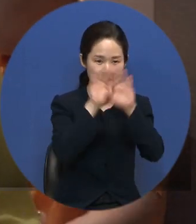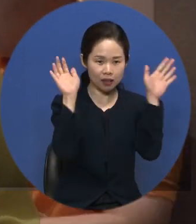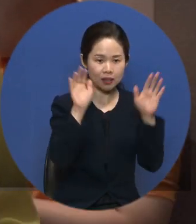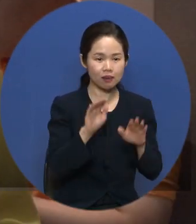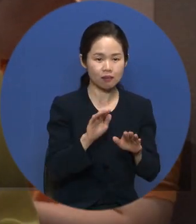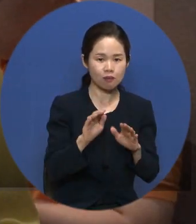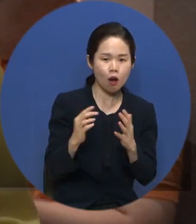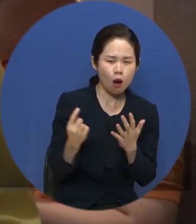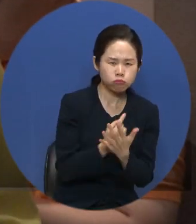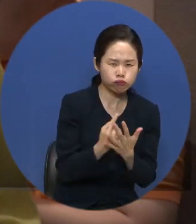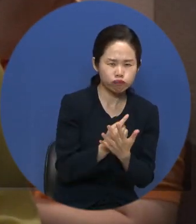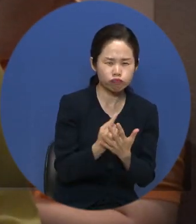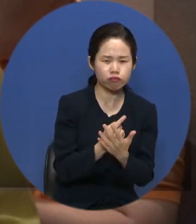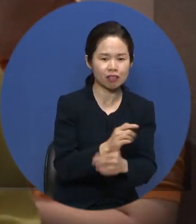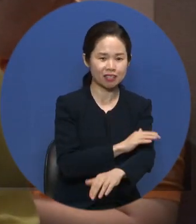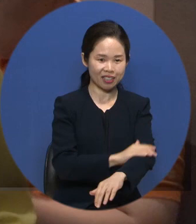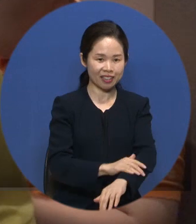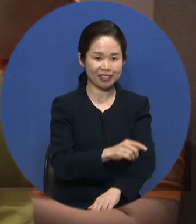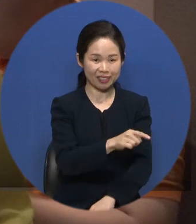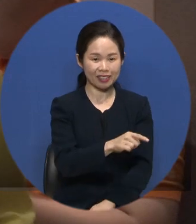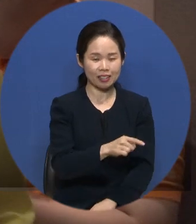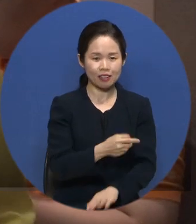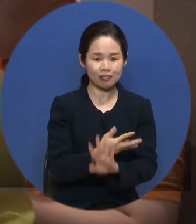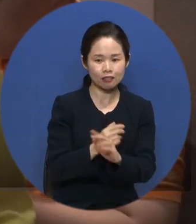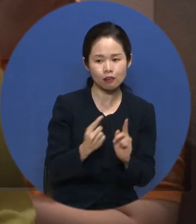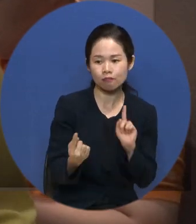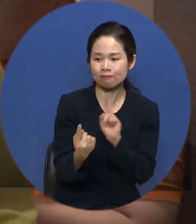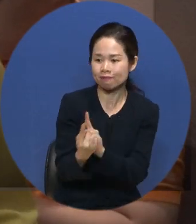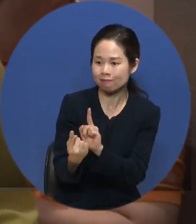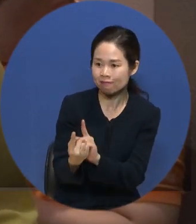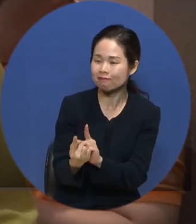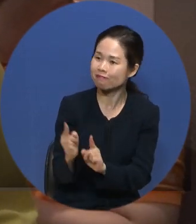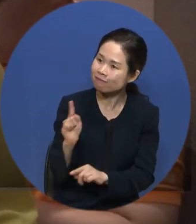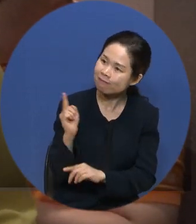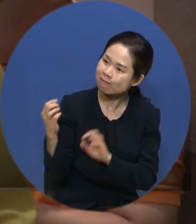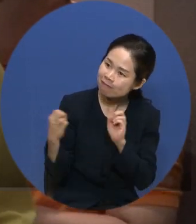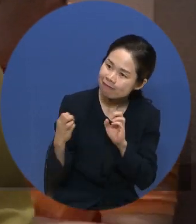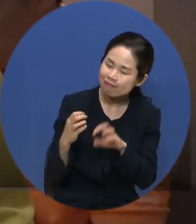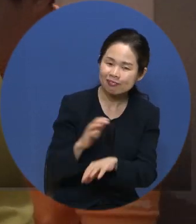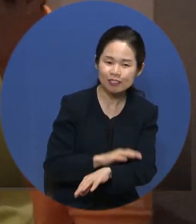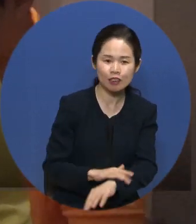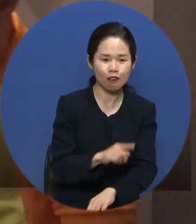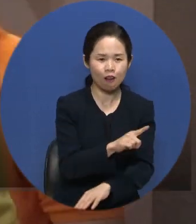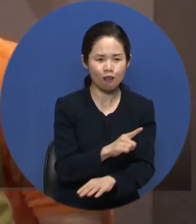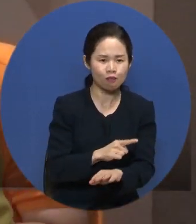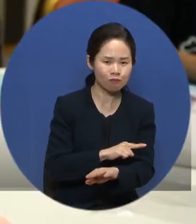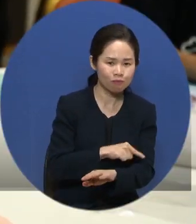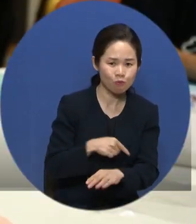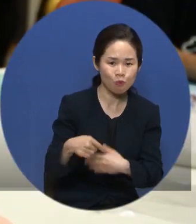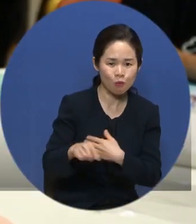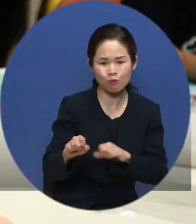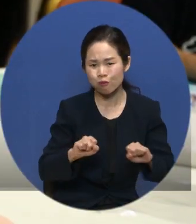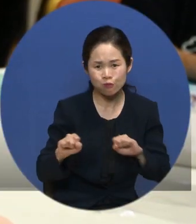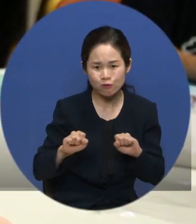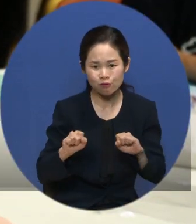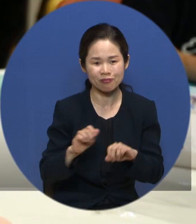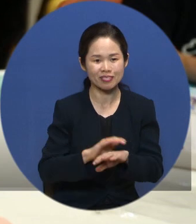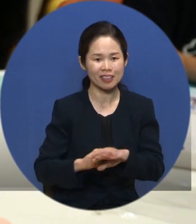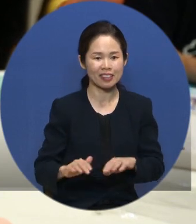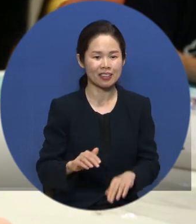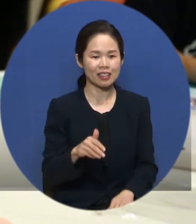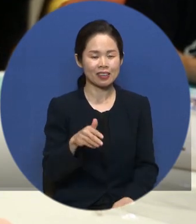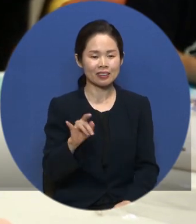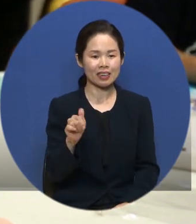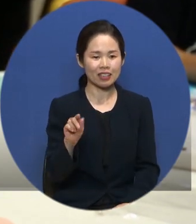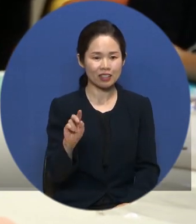사교성이 굉장히 좋아요. 다른 사람들과 얘기도 잘 나누고 굉장히 활발한 친구 같아요. 채현아, 너가